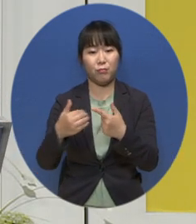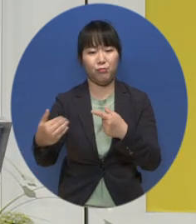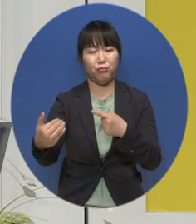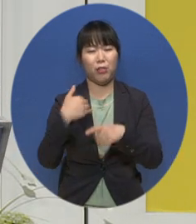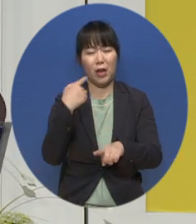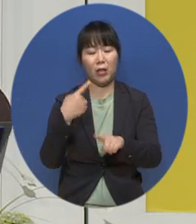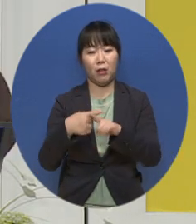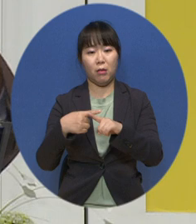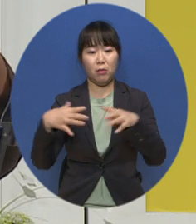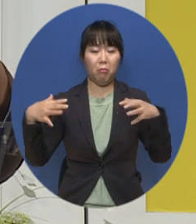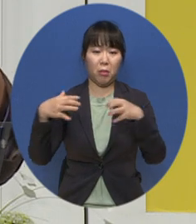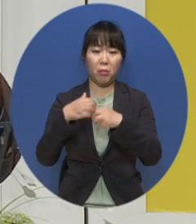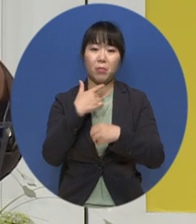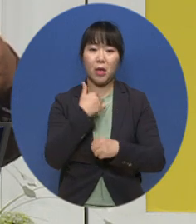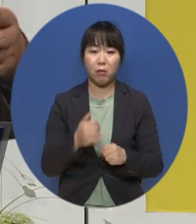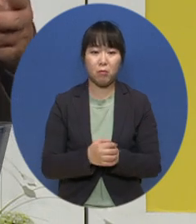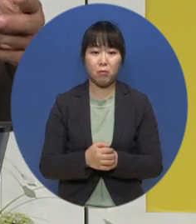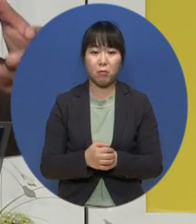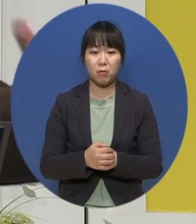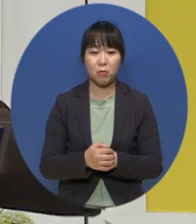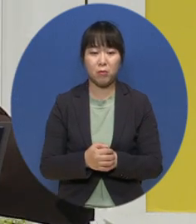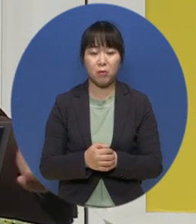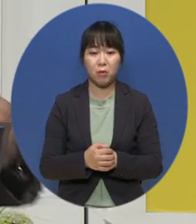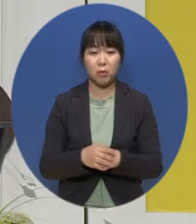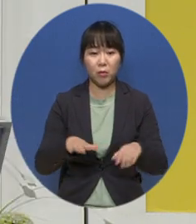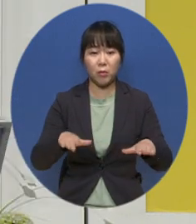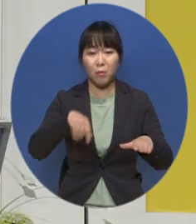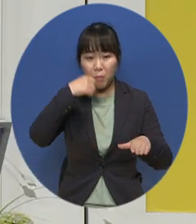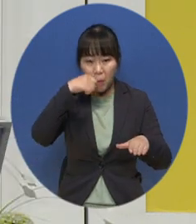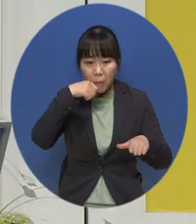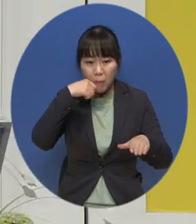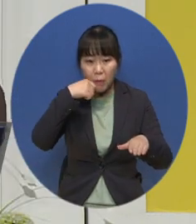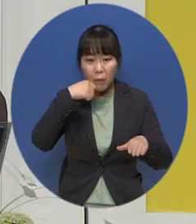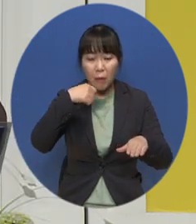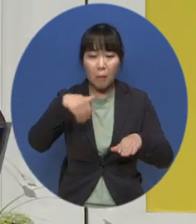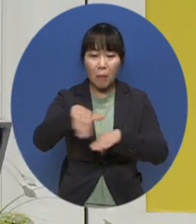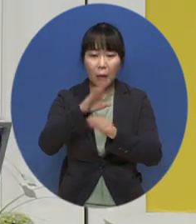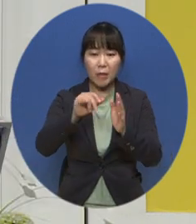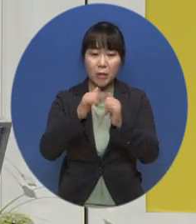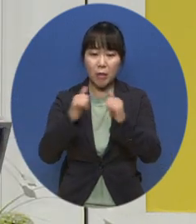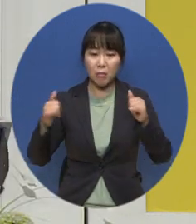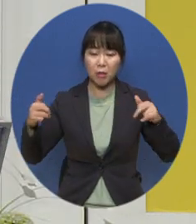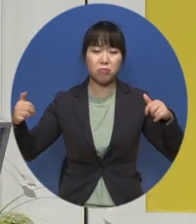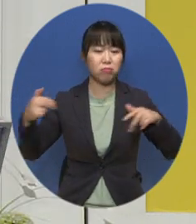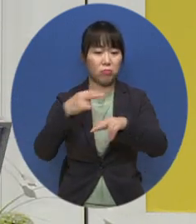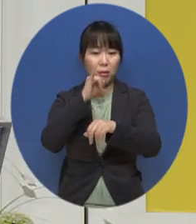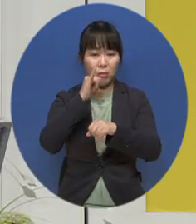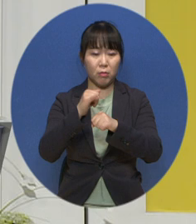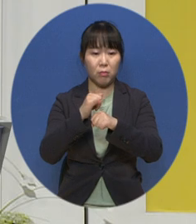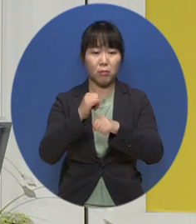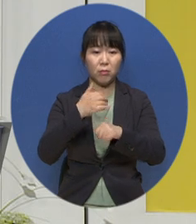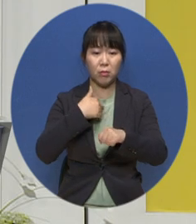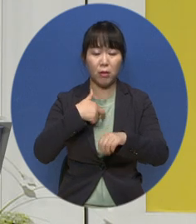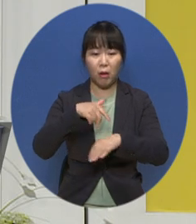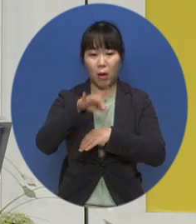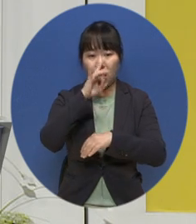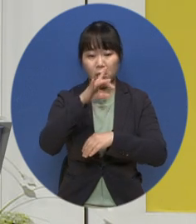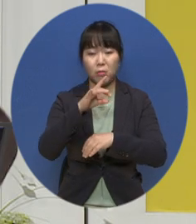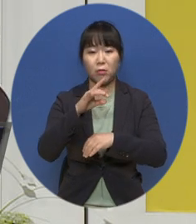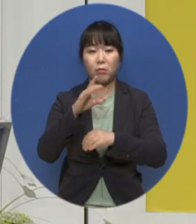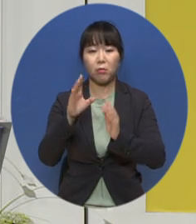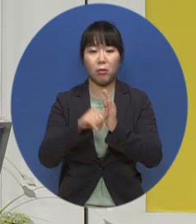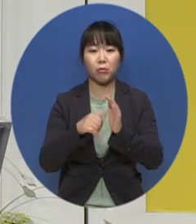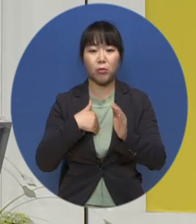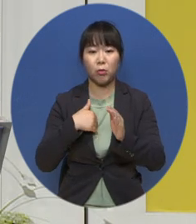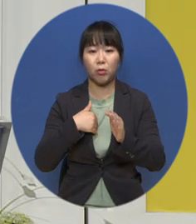차이 및 전도 밤 모르시면 사람을 옆에 샤아 역주행 할때가 많거든요 그래서 인도로 못 가서 저는 식당에 밖에도